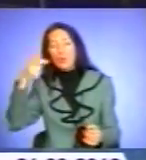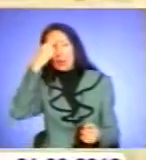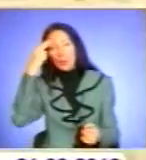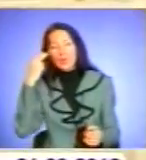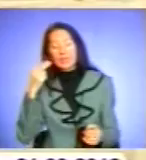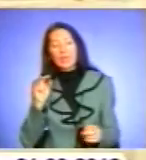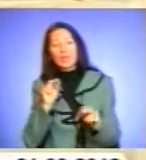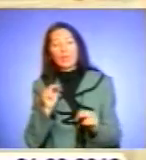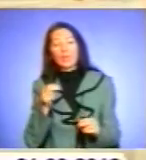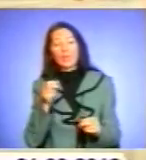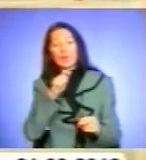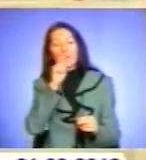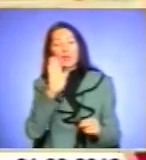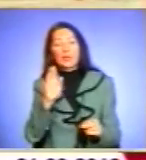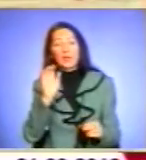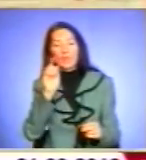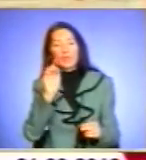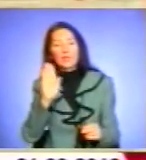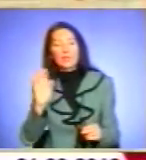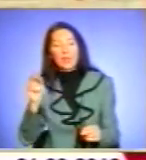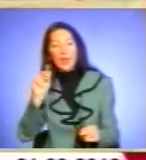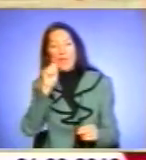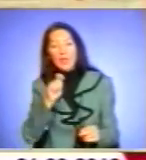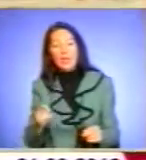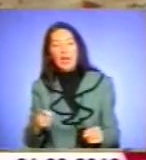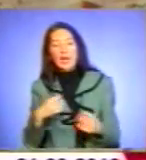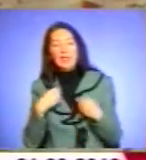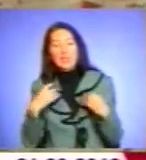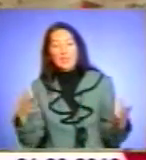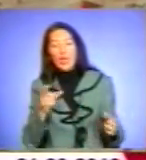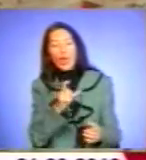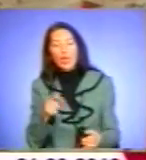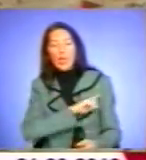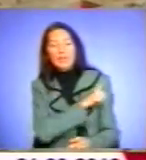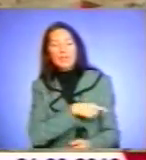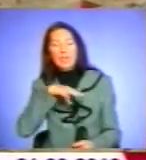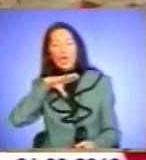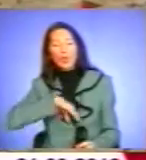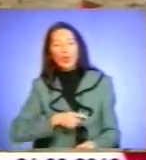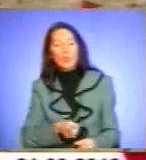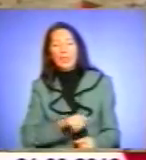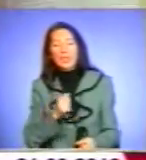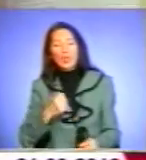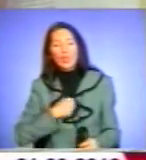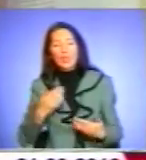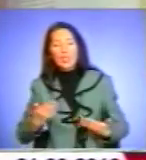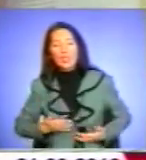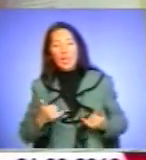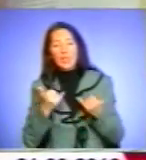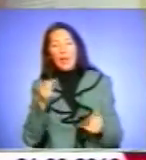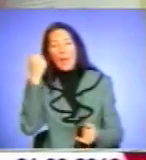війни». День партизанської слави – свято людей сильних духом, які не шкодували життя заради перемоги. Відзначають свято